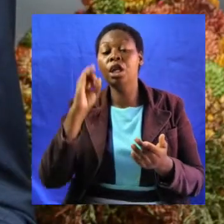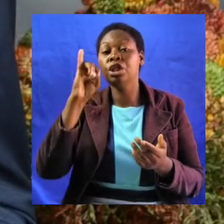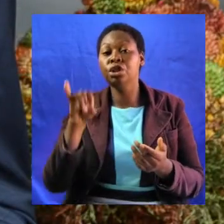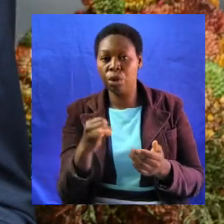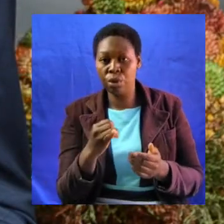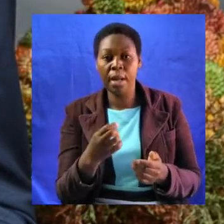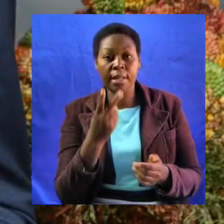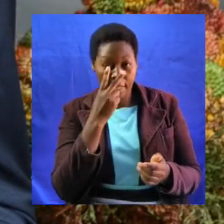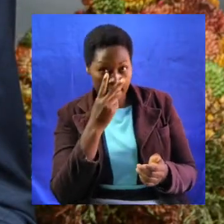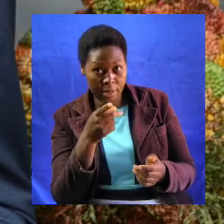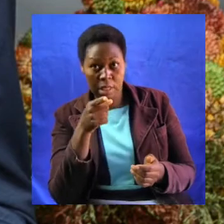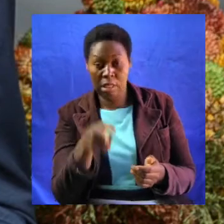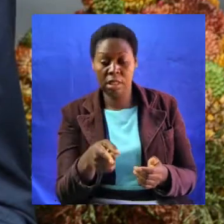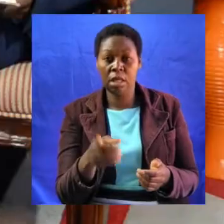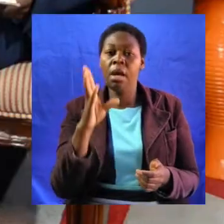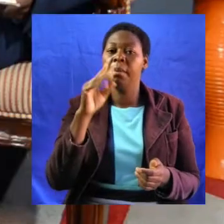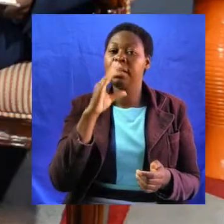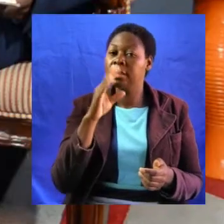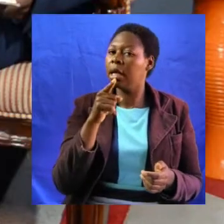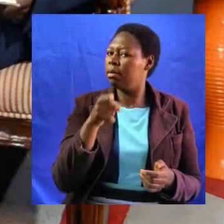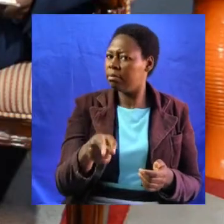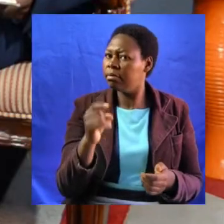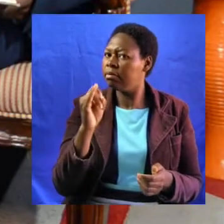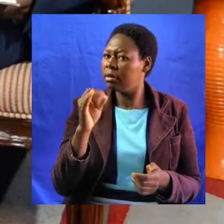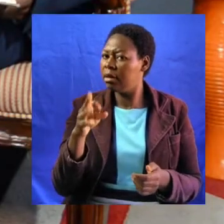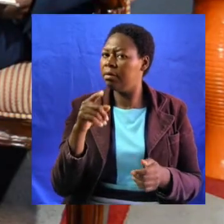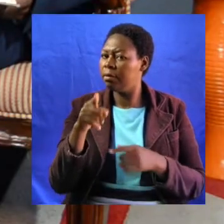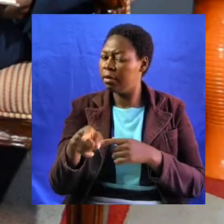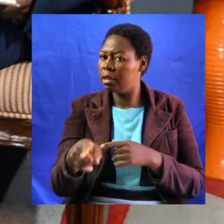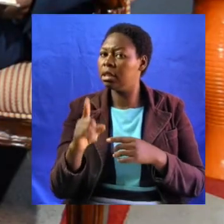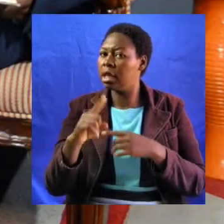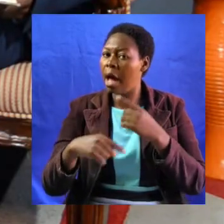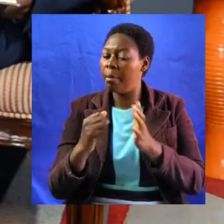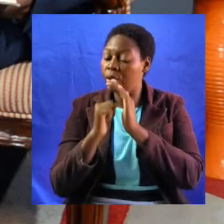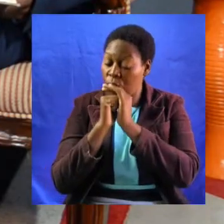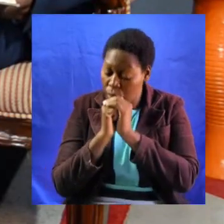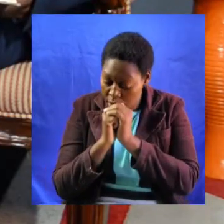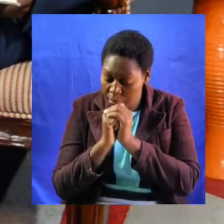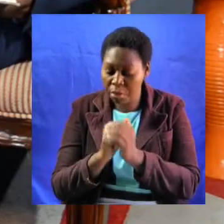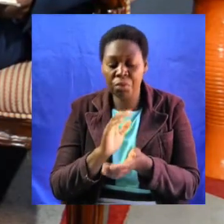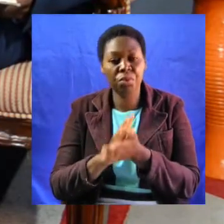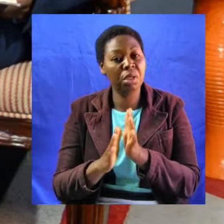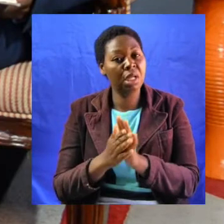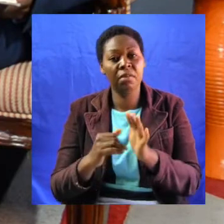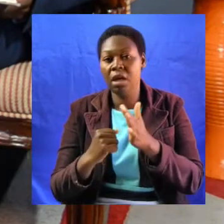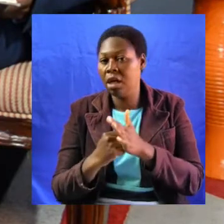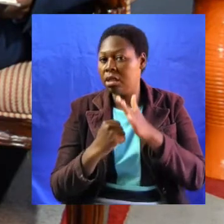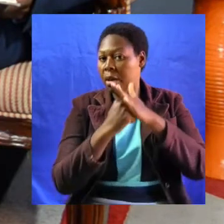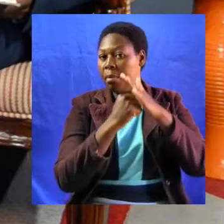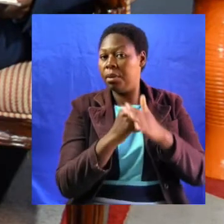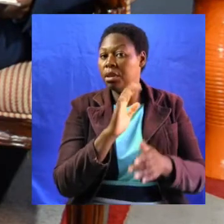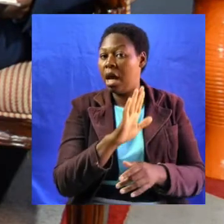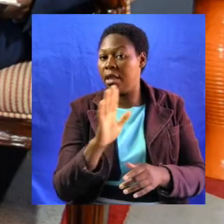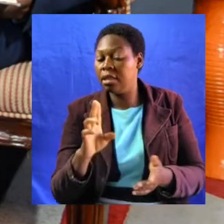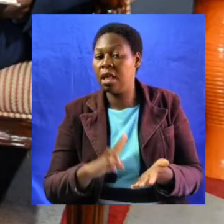iri nyaya ine chekuita nekunamata, ipapapa hatidyidzani, hatibatsirane nyaya iyoyo zvimwe izvo.